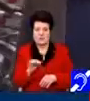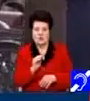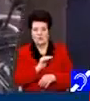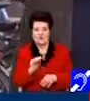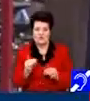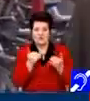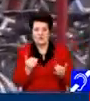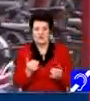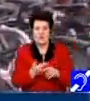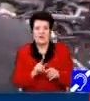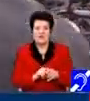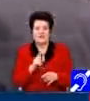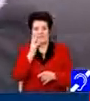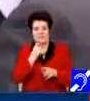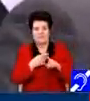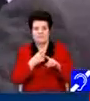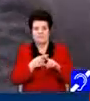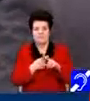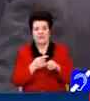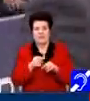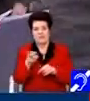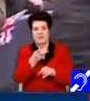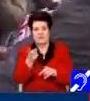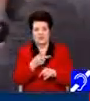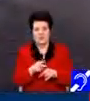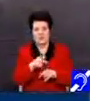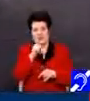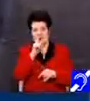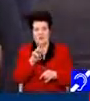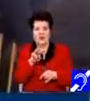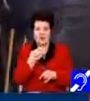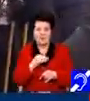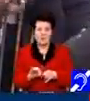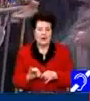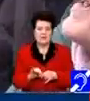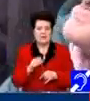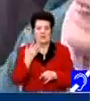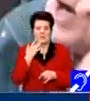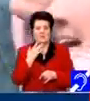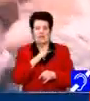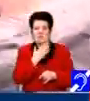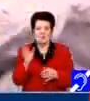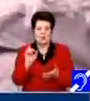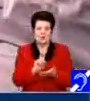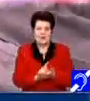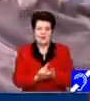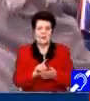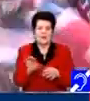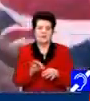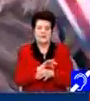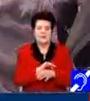de arhiepiscopul de Canterbury. Nunta celor doi va avea loc în luna mai și botezul în rit anglican nu era obligatoriu pentru